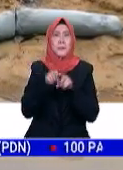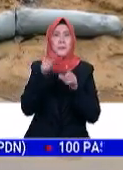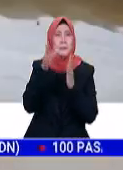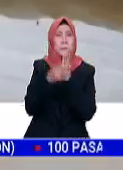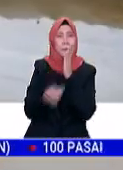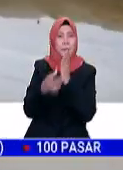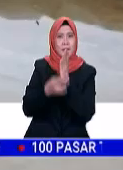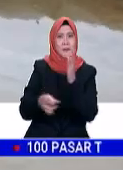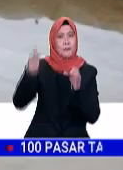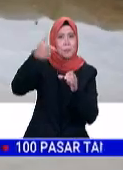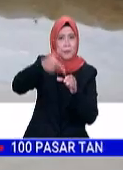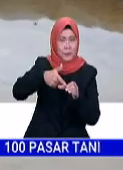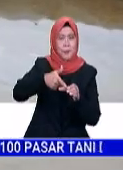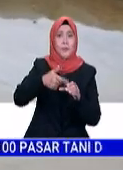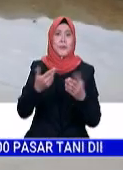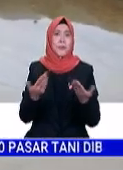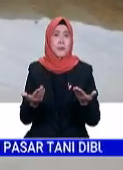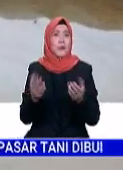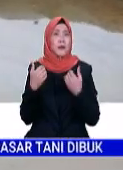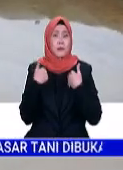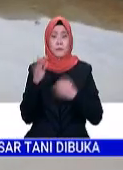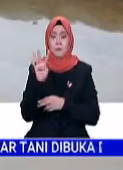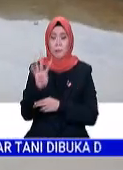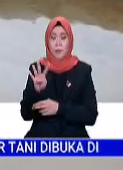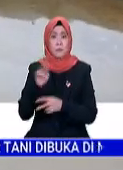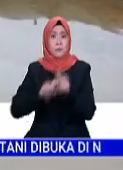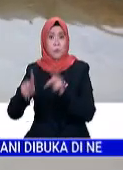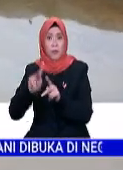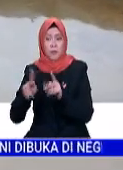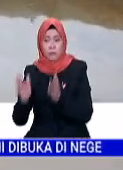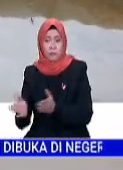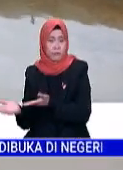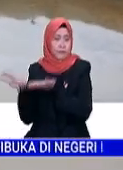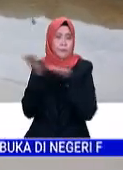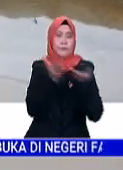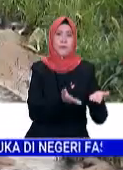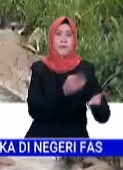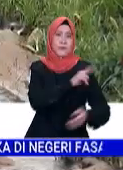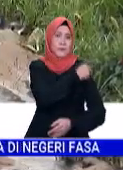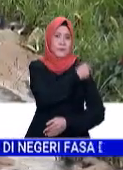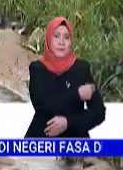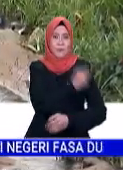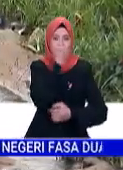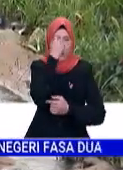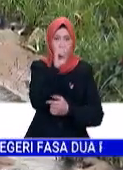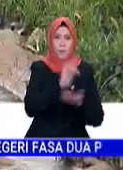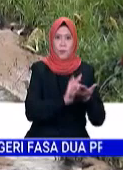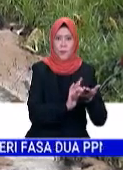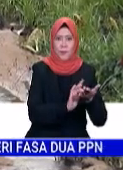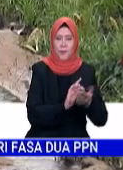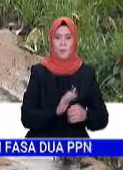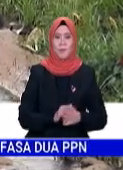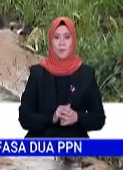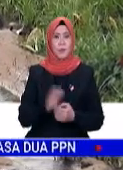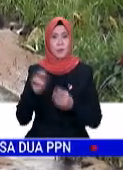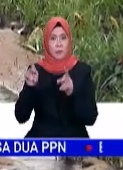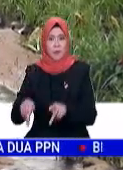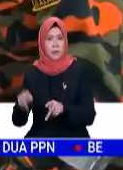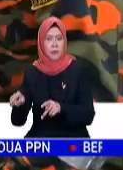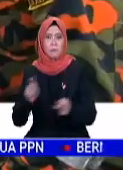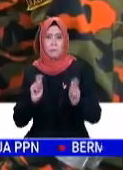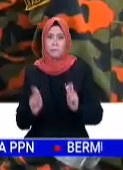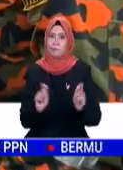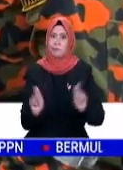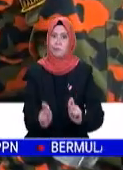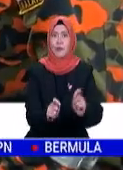diesel. Kejadian mengakibatkan 4 penduduk dibawa ke hospital untuk menerima rawatan. Pihaknya bertindak pantas dengan